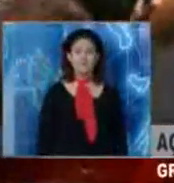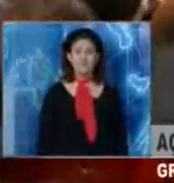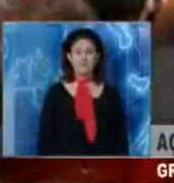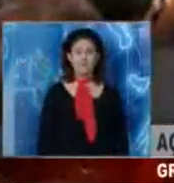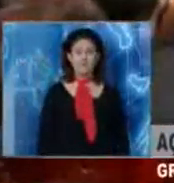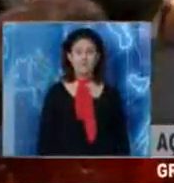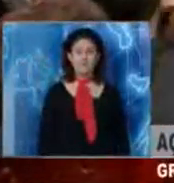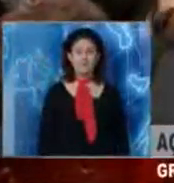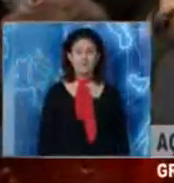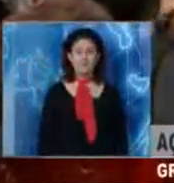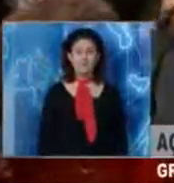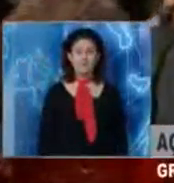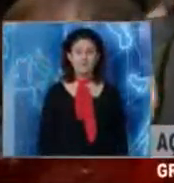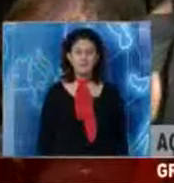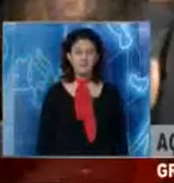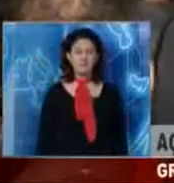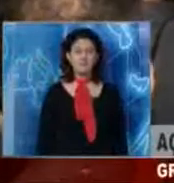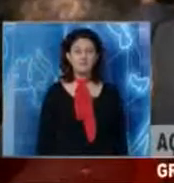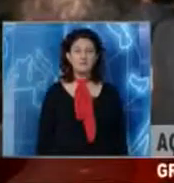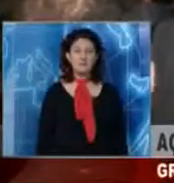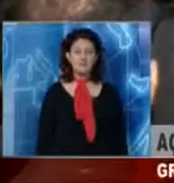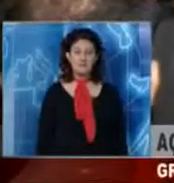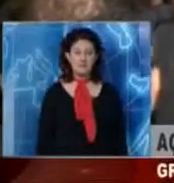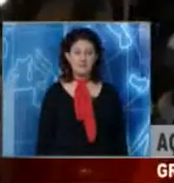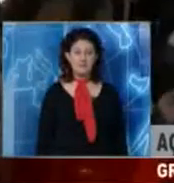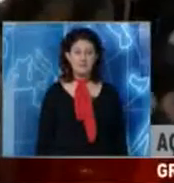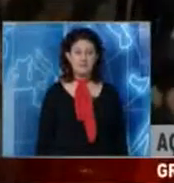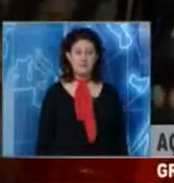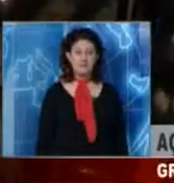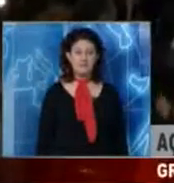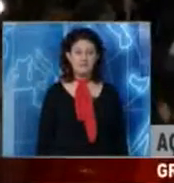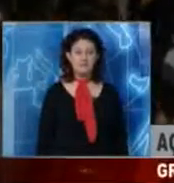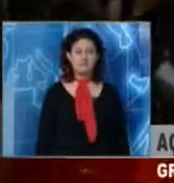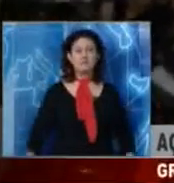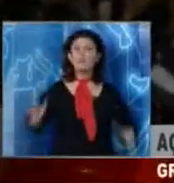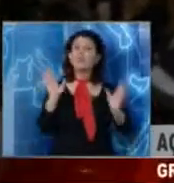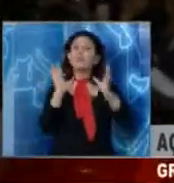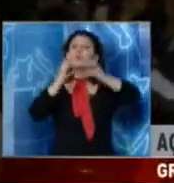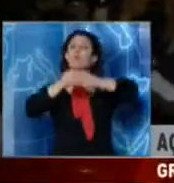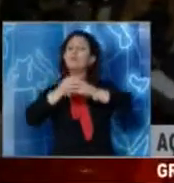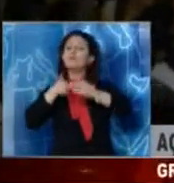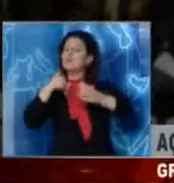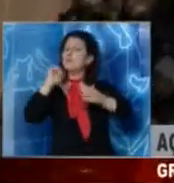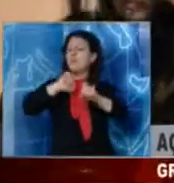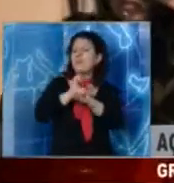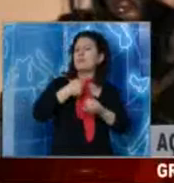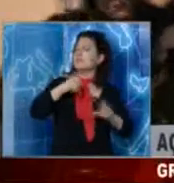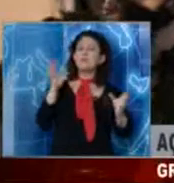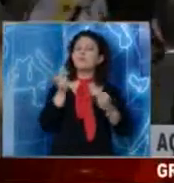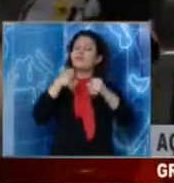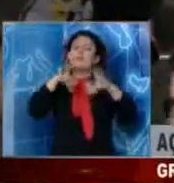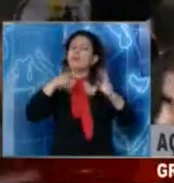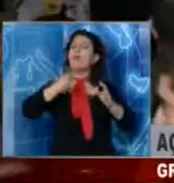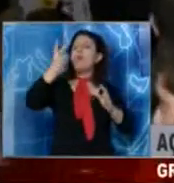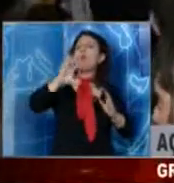Aslında kendilerini yaptıkları tamamlandı, demokratik uygulamadır. Grup baskılar bizi durduramaz, ölüm değil